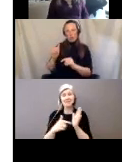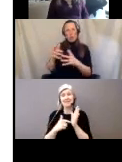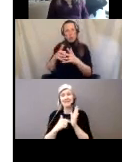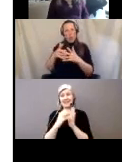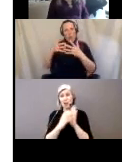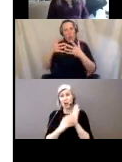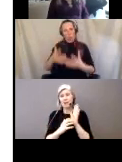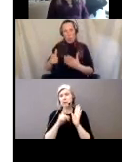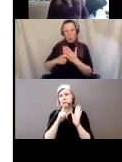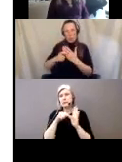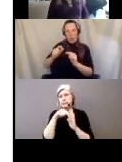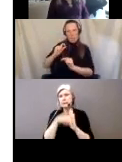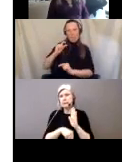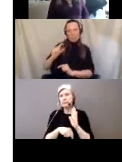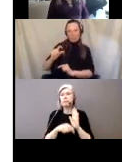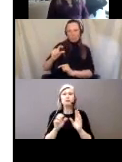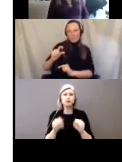volume.